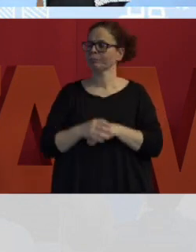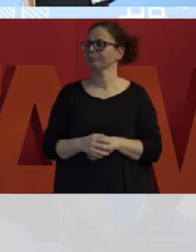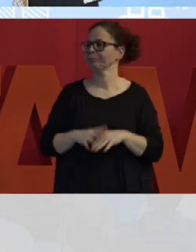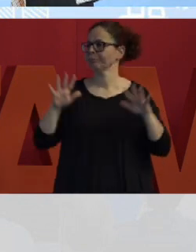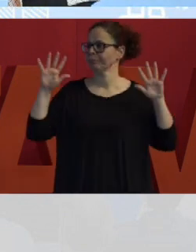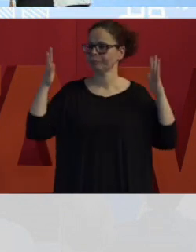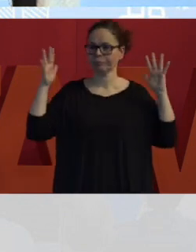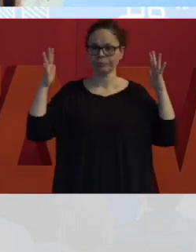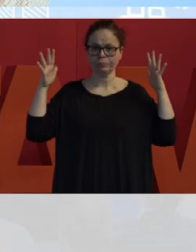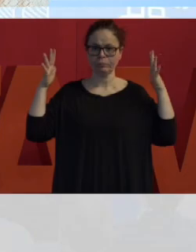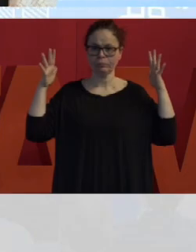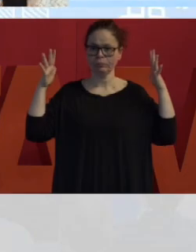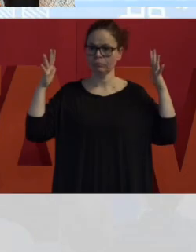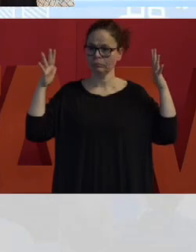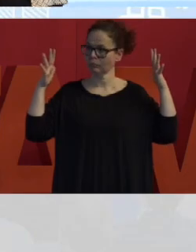Grazie.